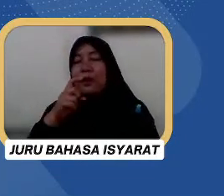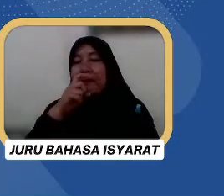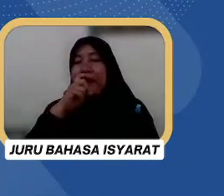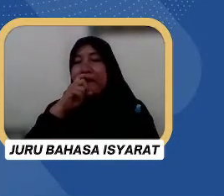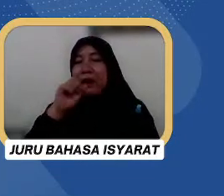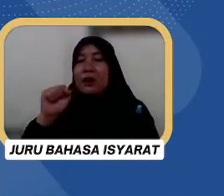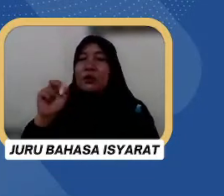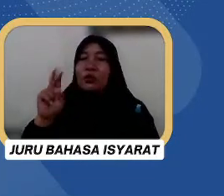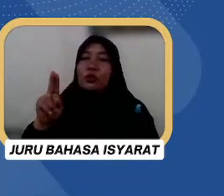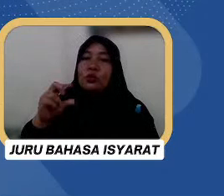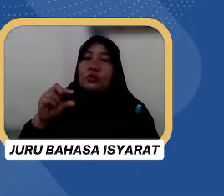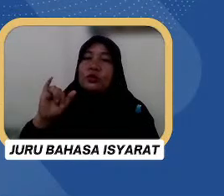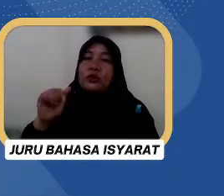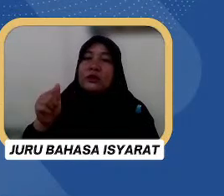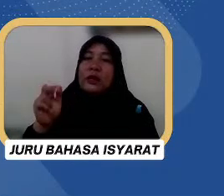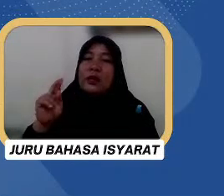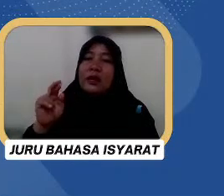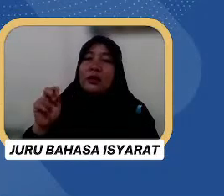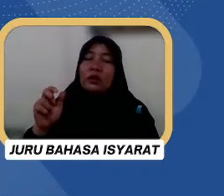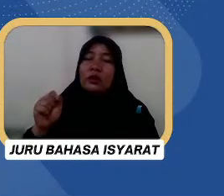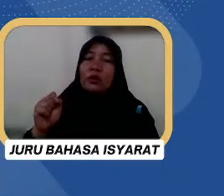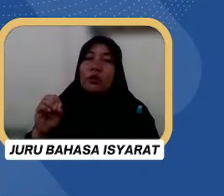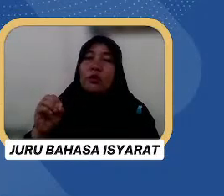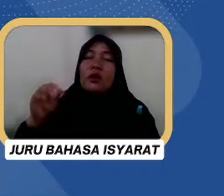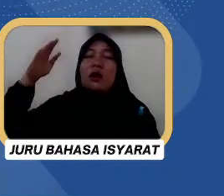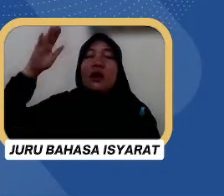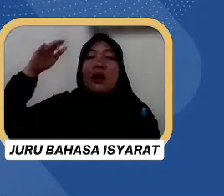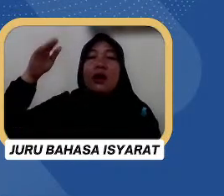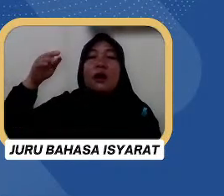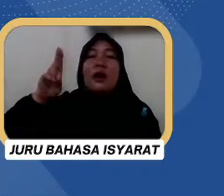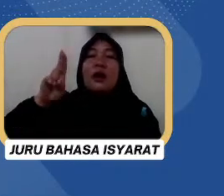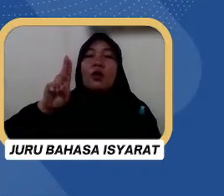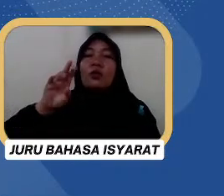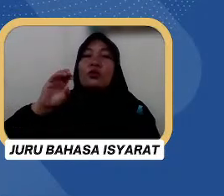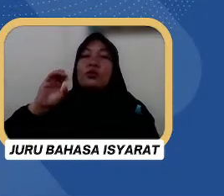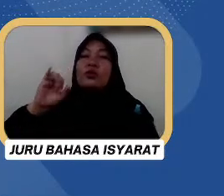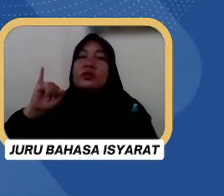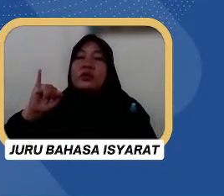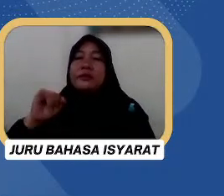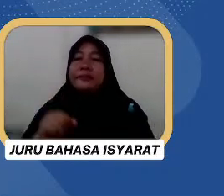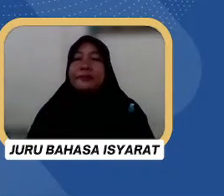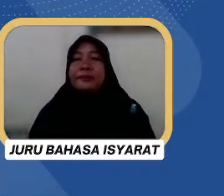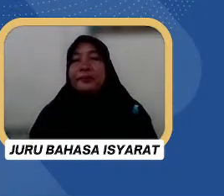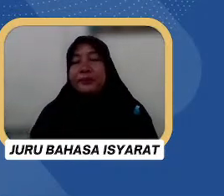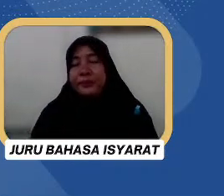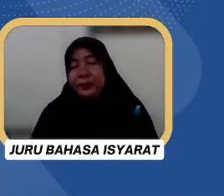Kak Uchiha. Halo Kak, bisa dinyalakan kameranya terlebih dahulu?